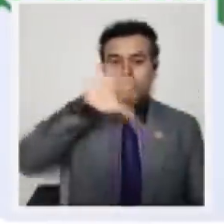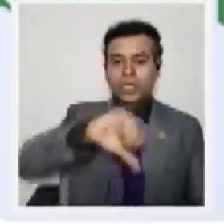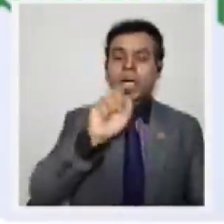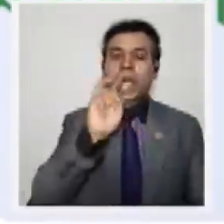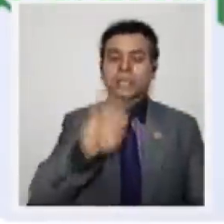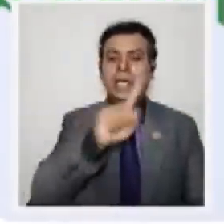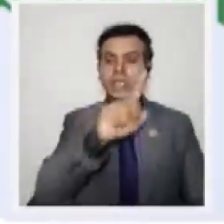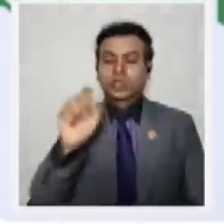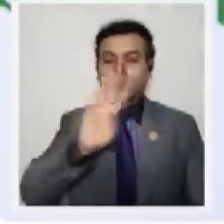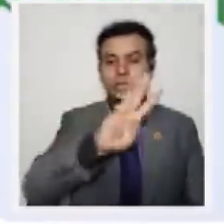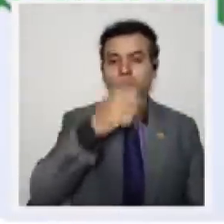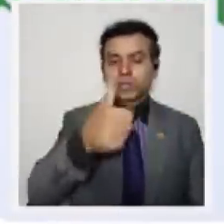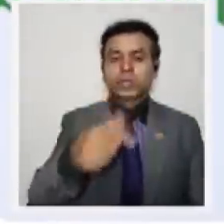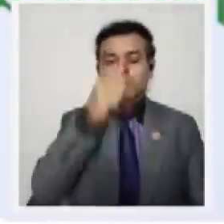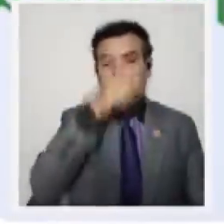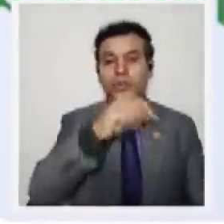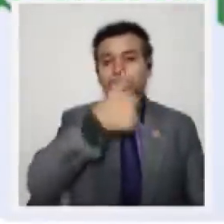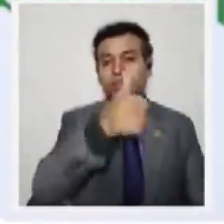দুই লাখ আঠাশ হাজার সাতশো তেতাল্লিশ জন। বর্তমানে কোয়ারেন্টাইনে আছেন